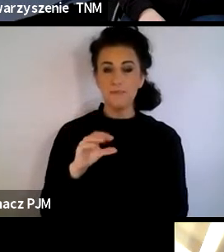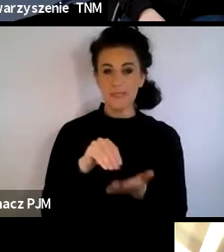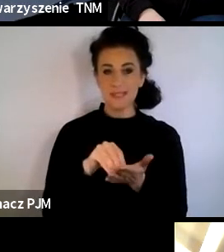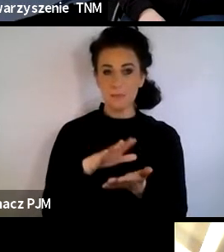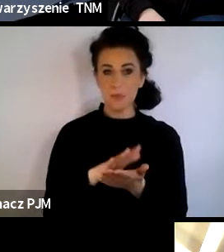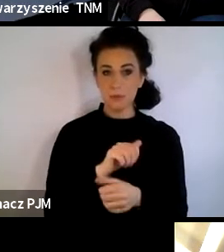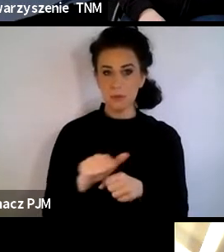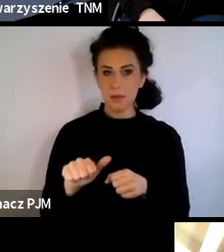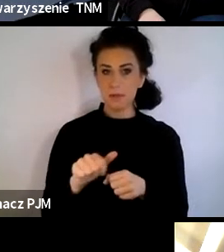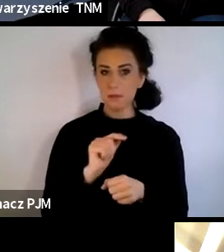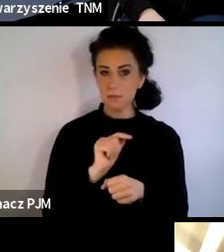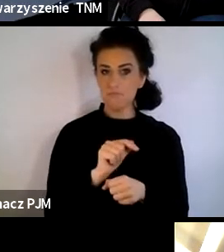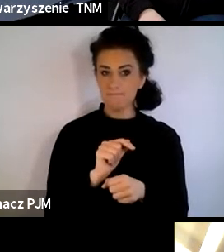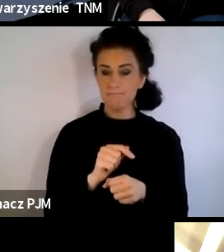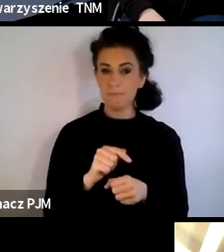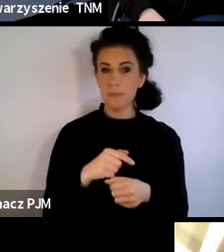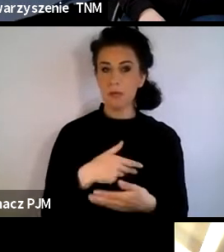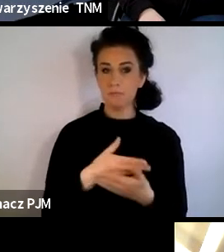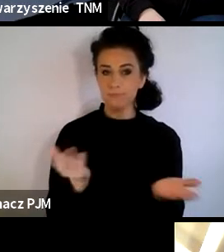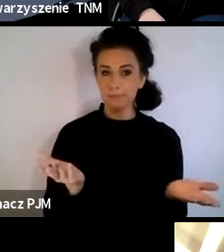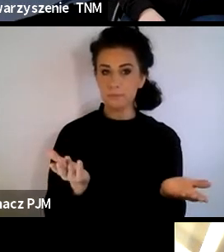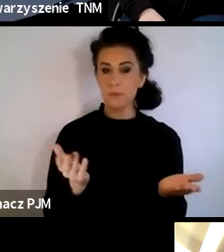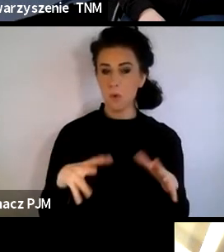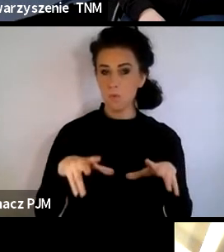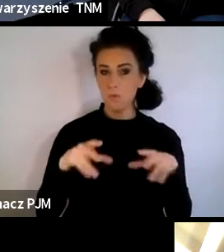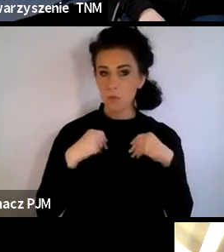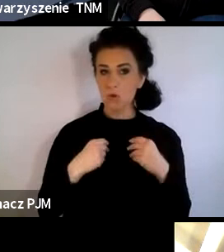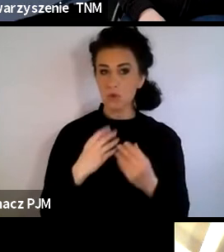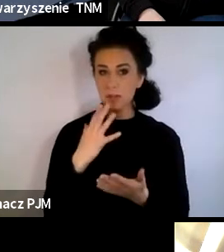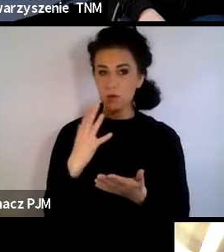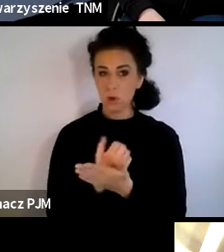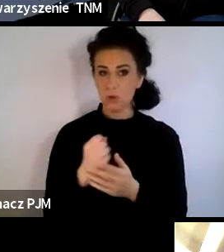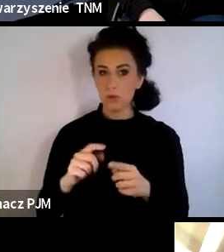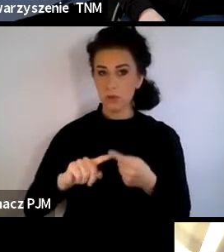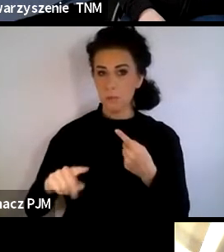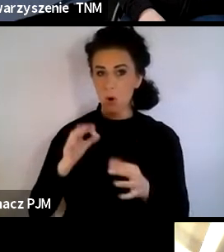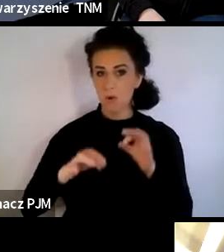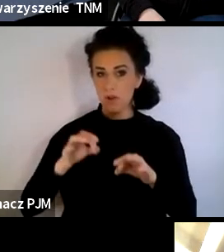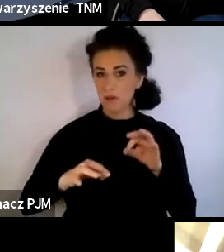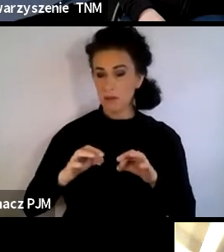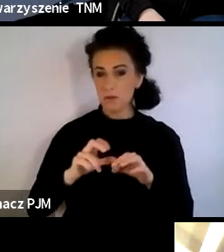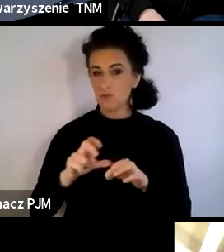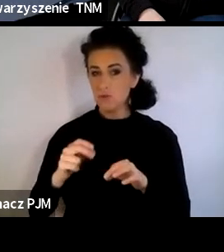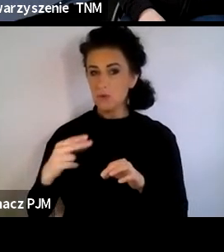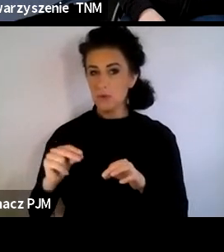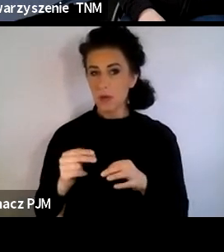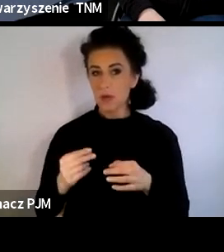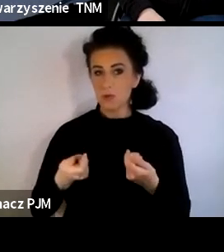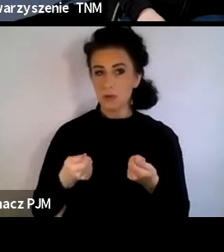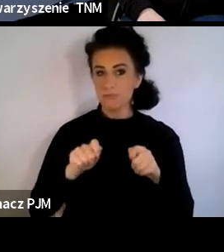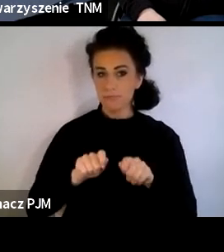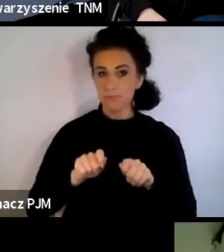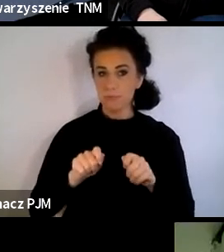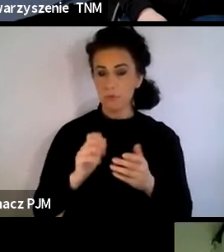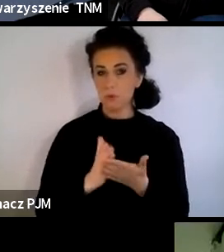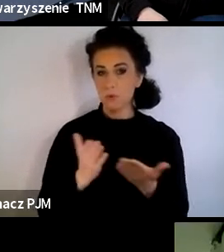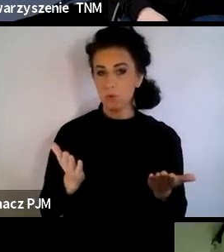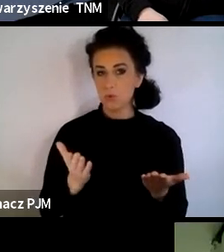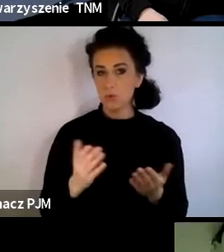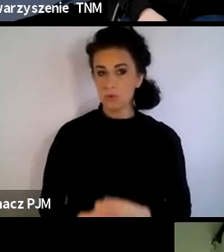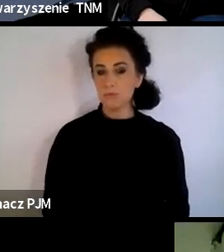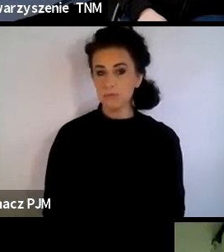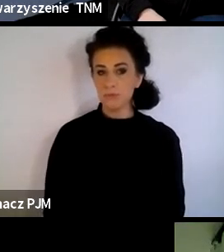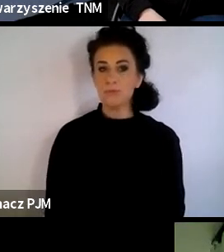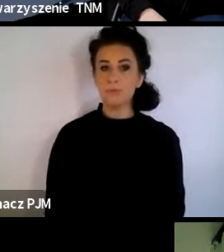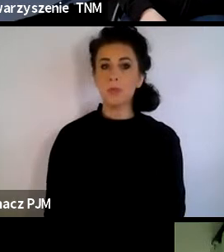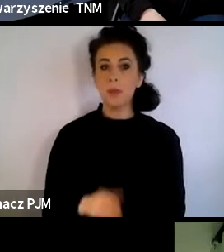te spotkania. Czy te nagrania będą jakoś dostępne później po całej konferencji, czy one raczej nie zostaną udostępnione?